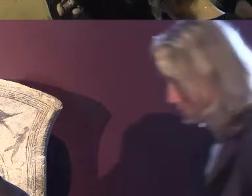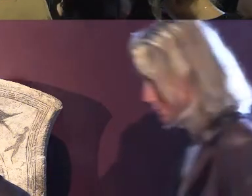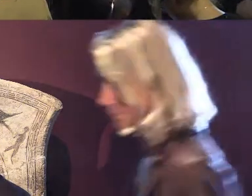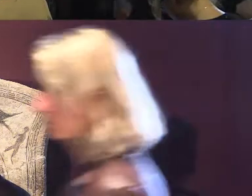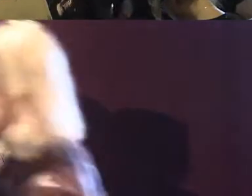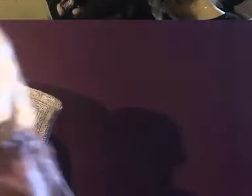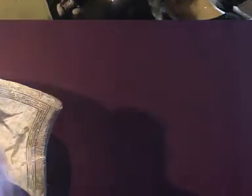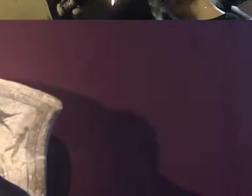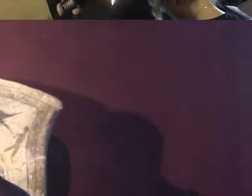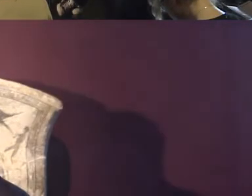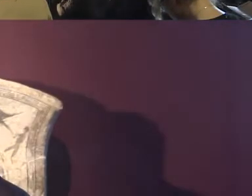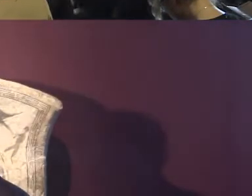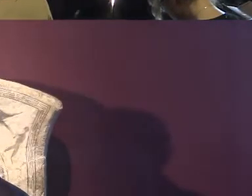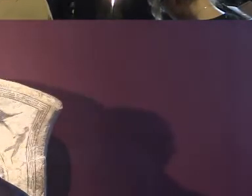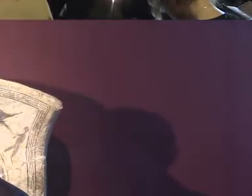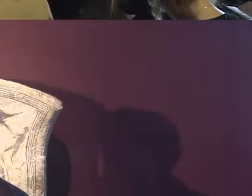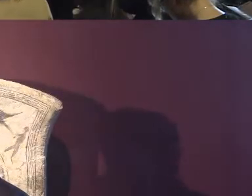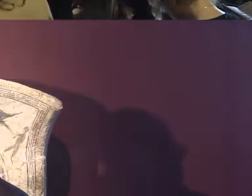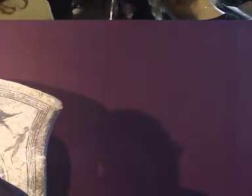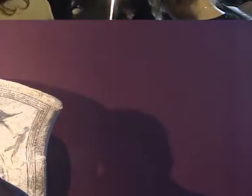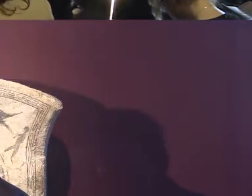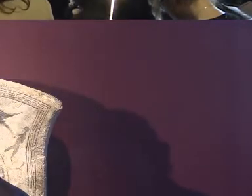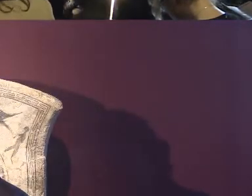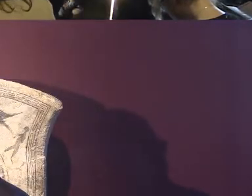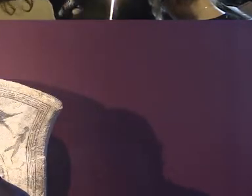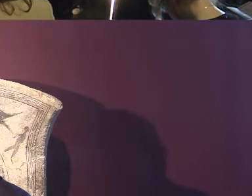Vad var det jag tänkte på? Sen har jag...